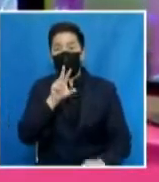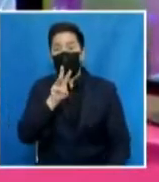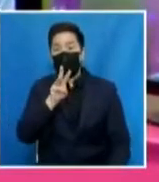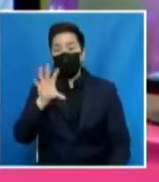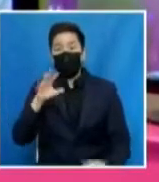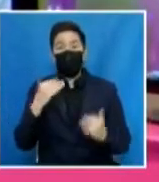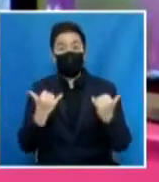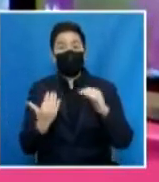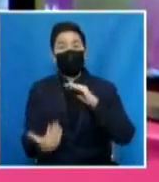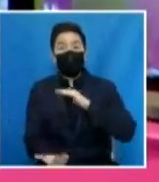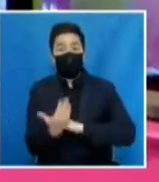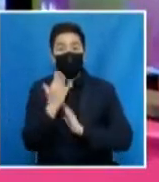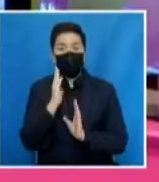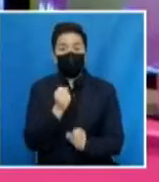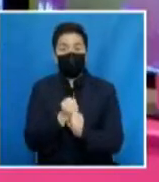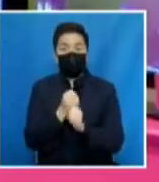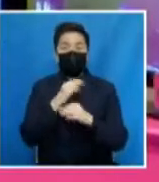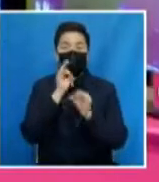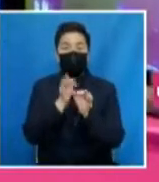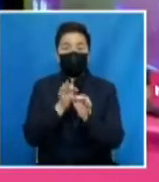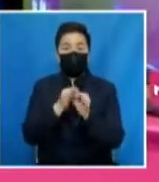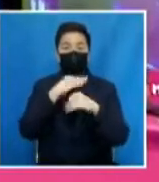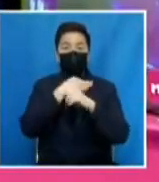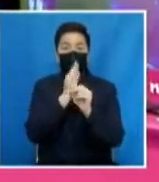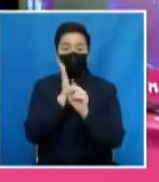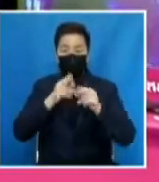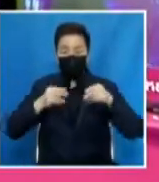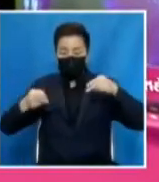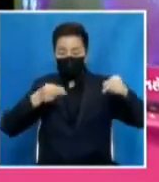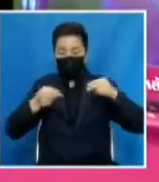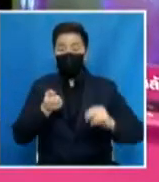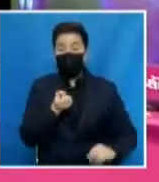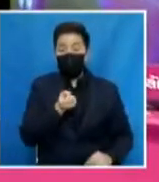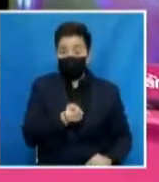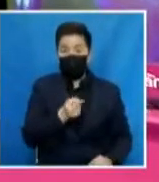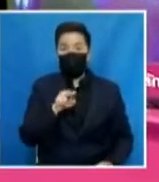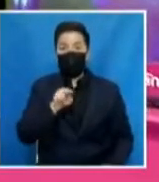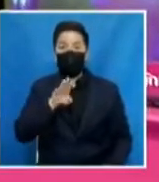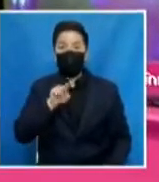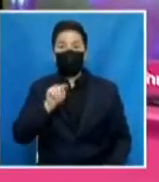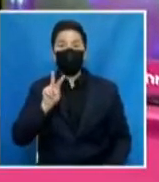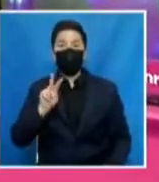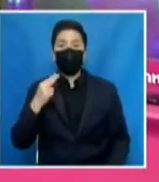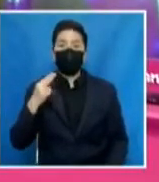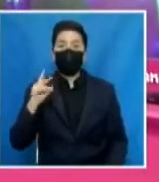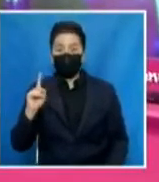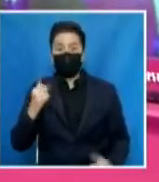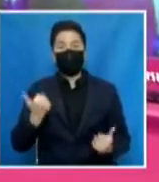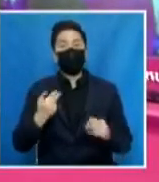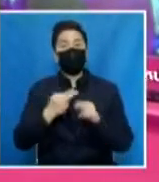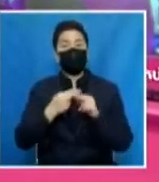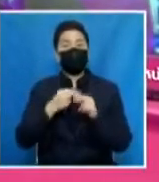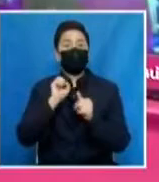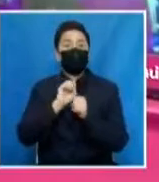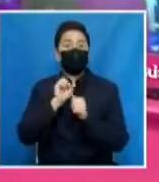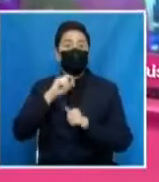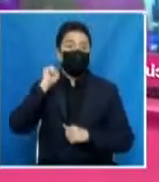ำหรับเช้าวันนี้เจ้าหน้าที่จากธนาคารออมสินทีมงานถ่ายทอดสด Facebook Live NBT2HD ดิฉันกรองแก้ว